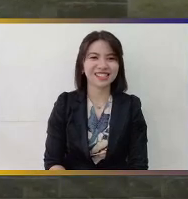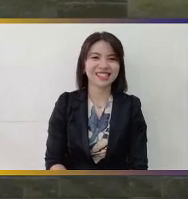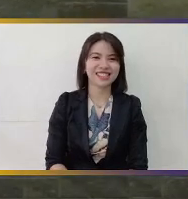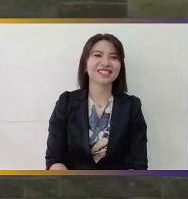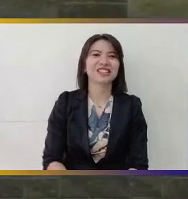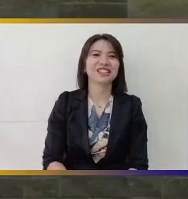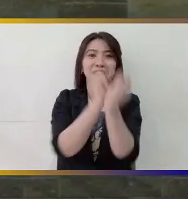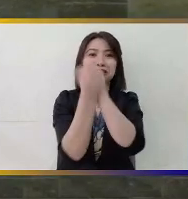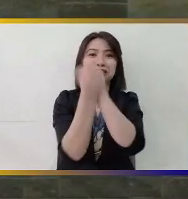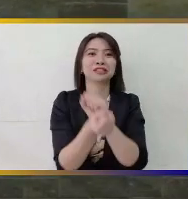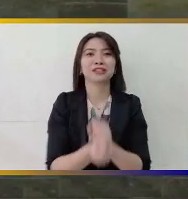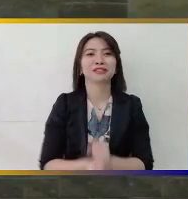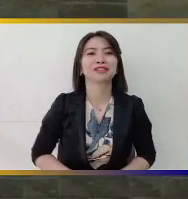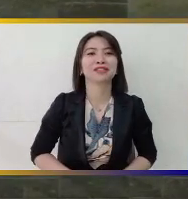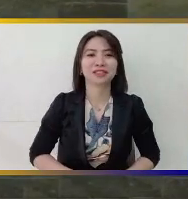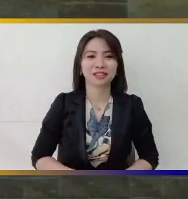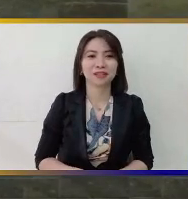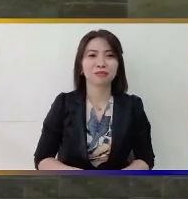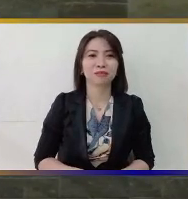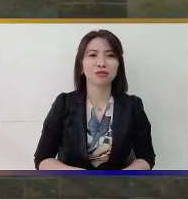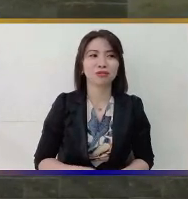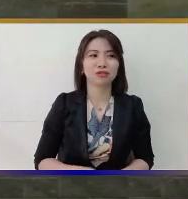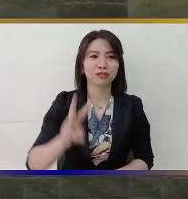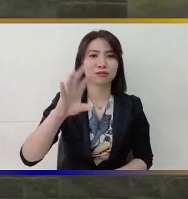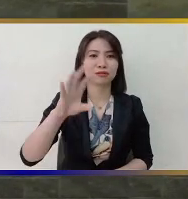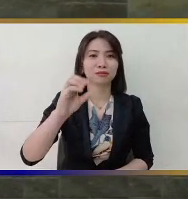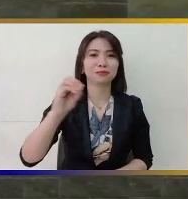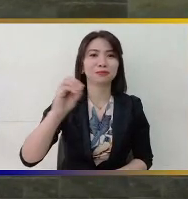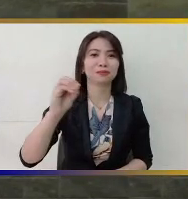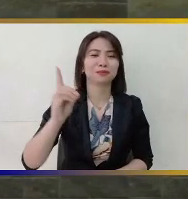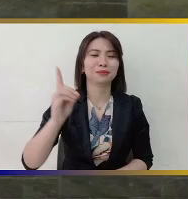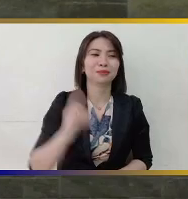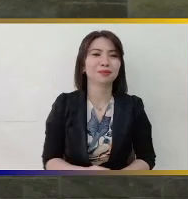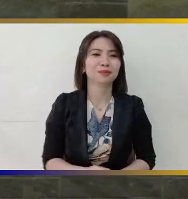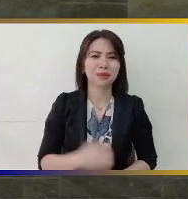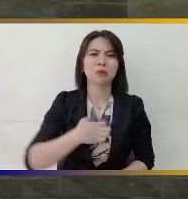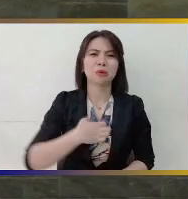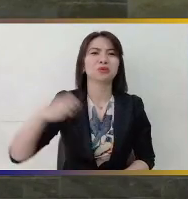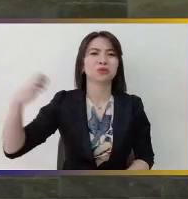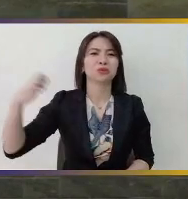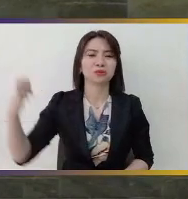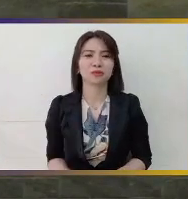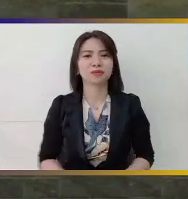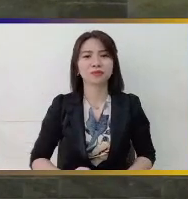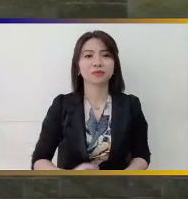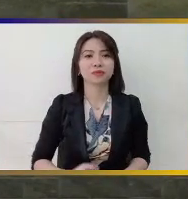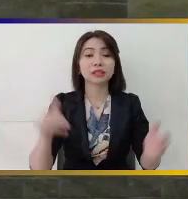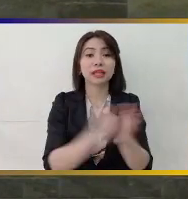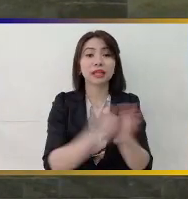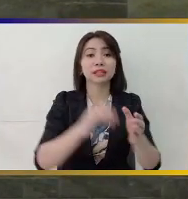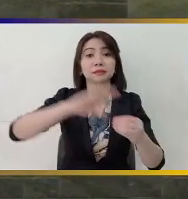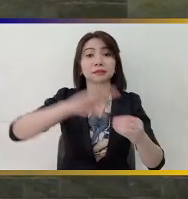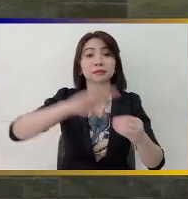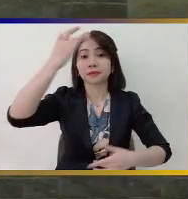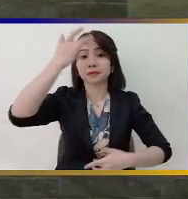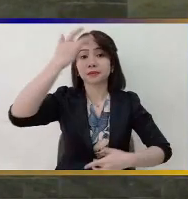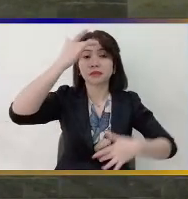yun, ang sabi ng Biblia, the spirit of infirmity lingers with her.